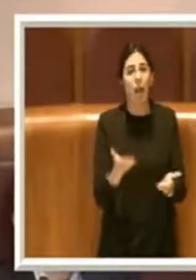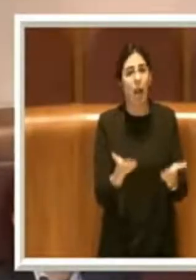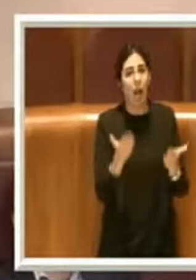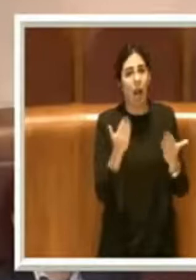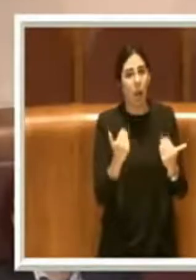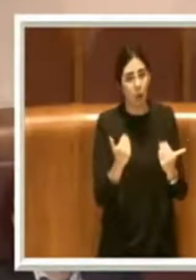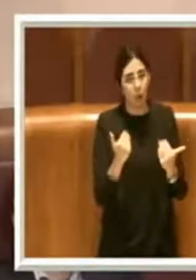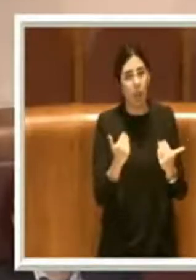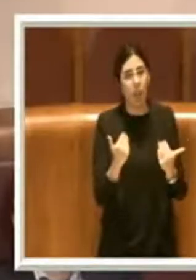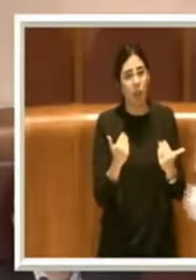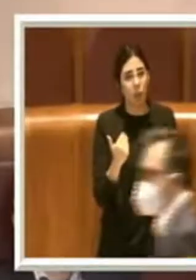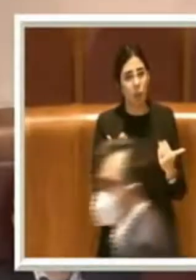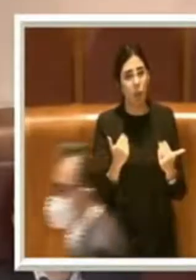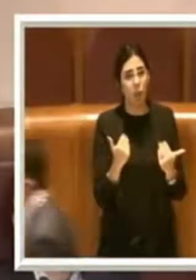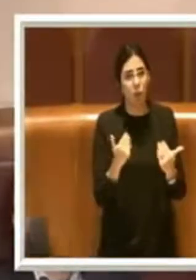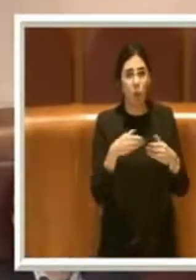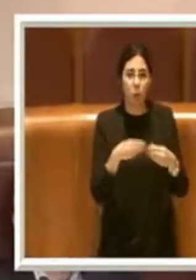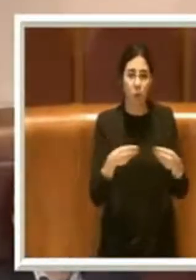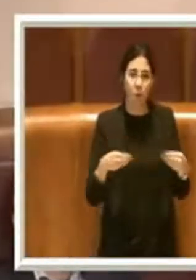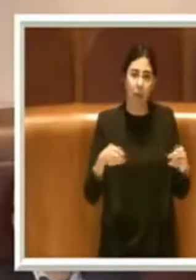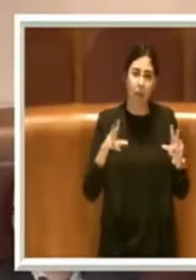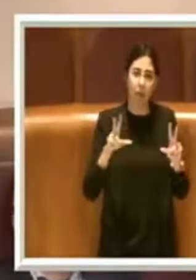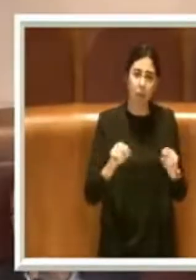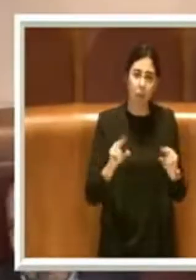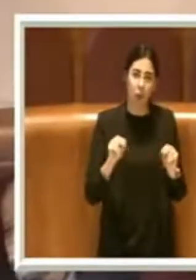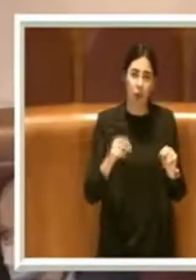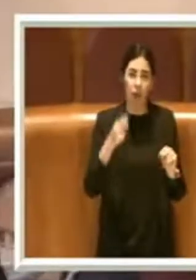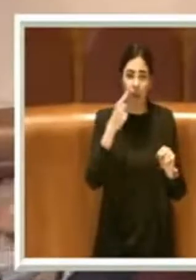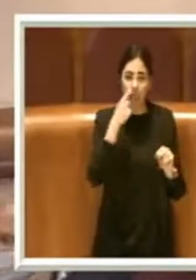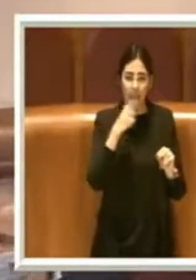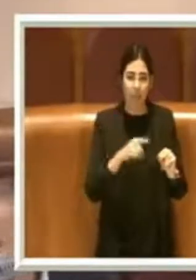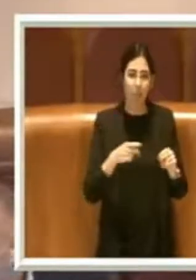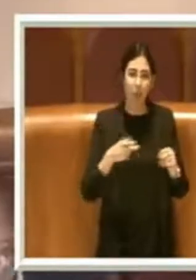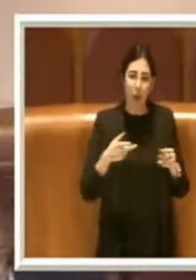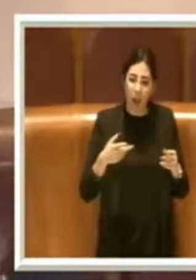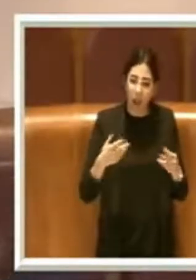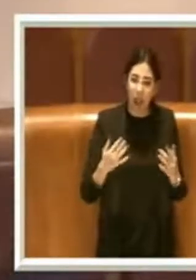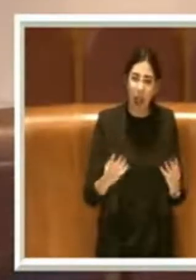nuovi mezzi e delle nuove attrezzature come trincia erba, come